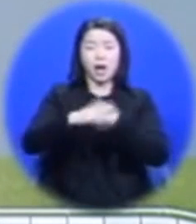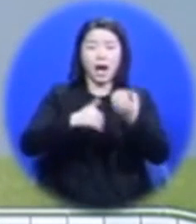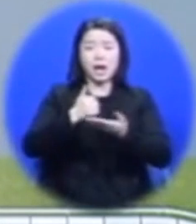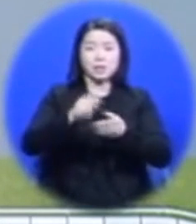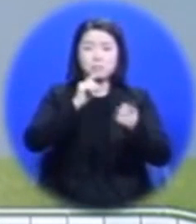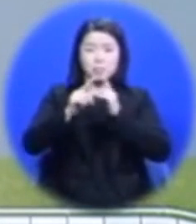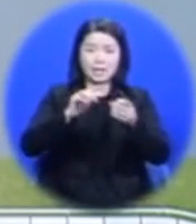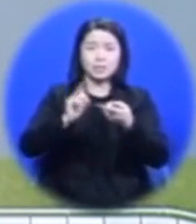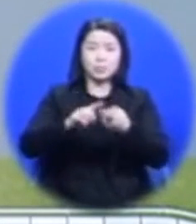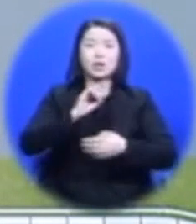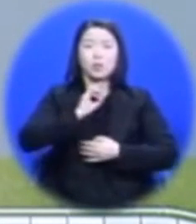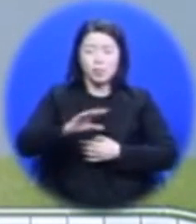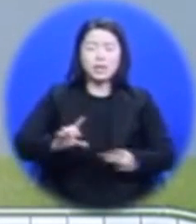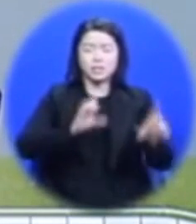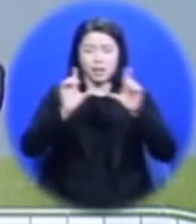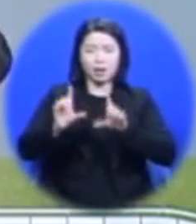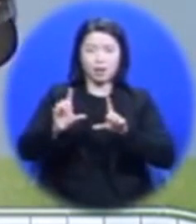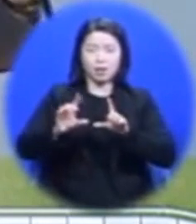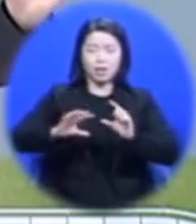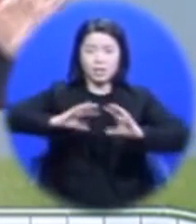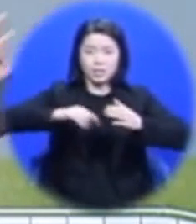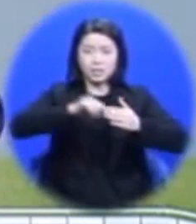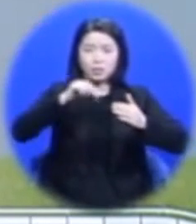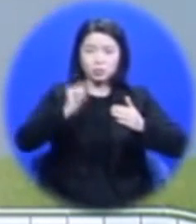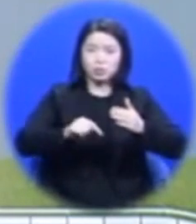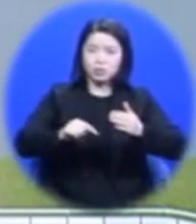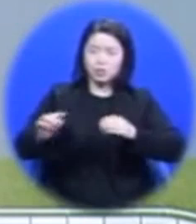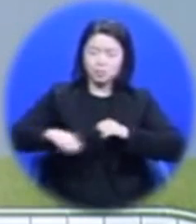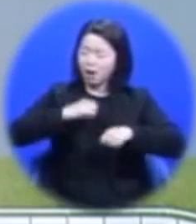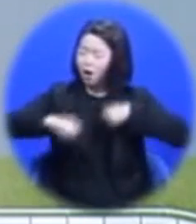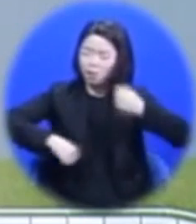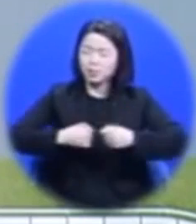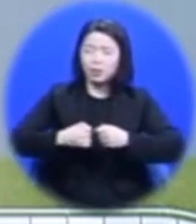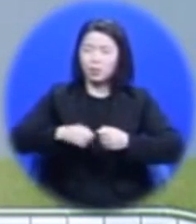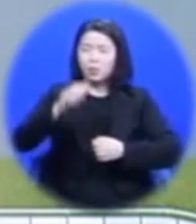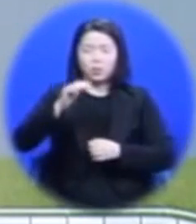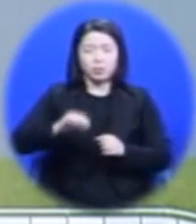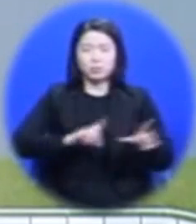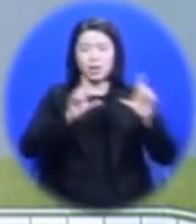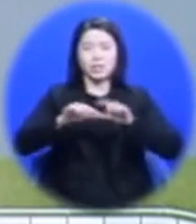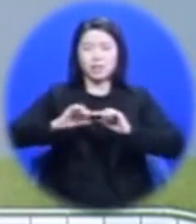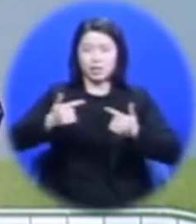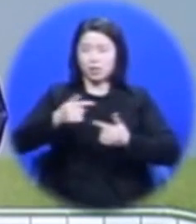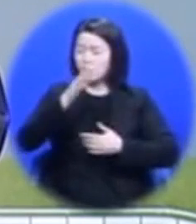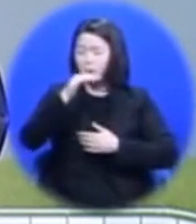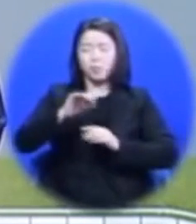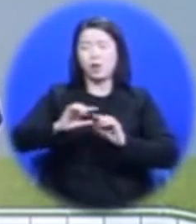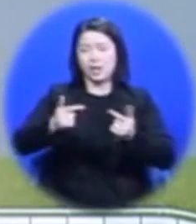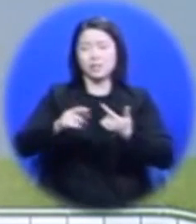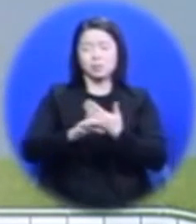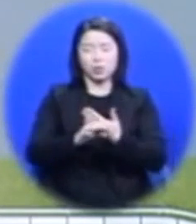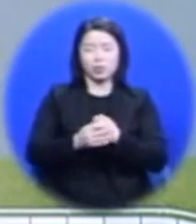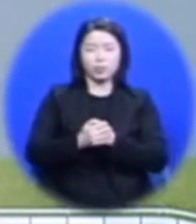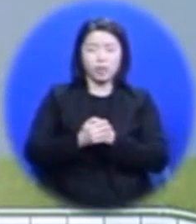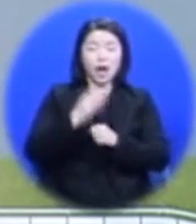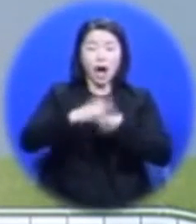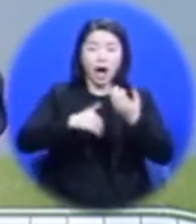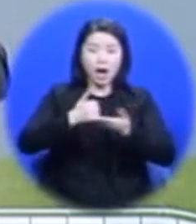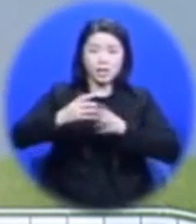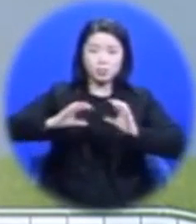말씀대로만 살지 세상에서 아무렇게는 안 삽니다. 바보가 아닌 다음에는. 근데 하나님의